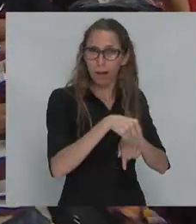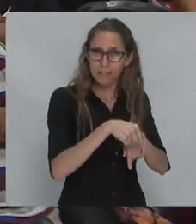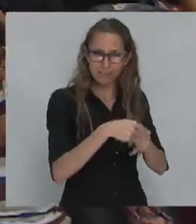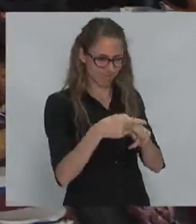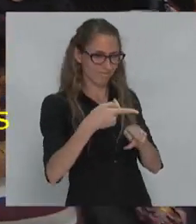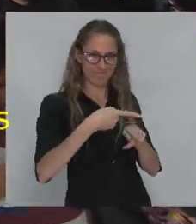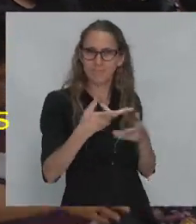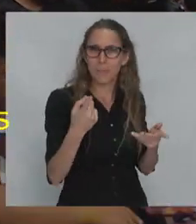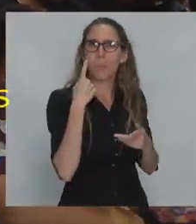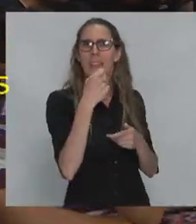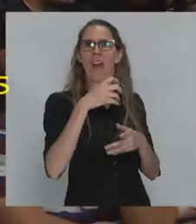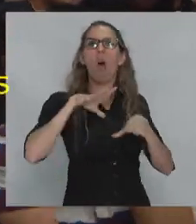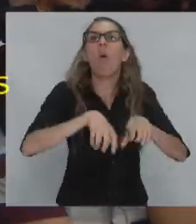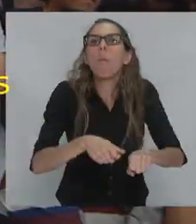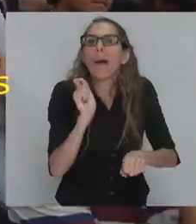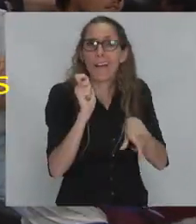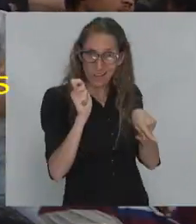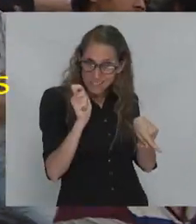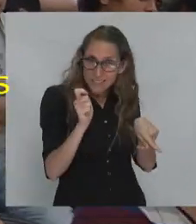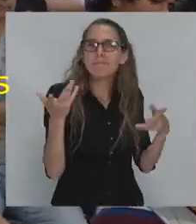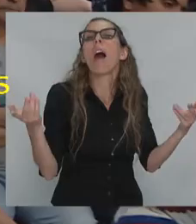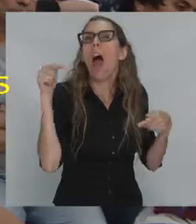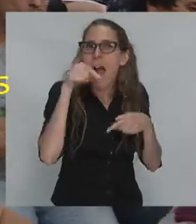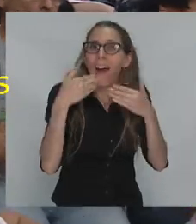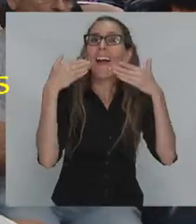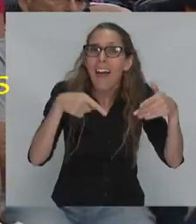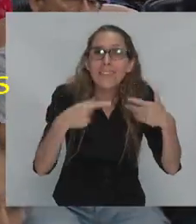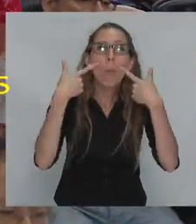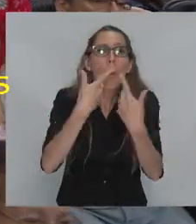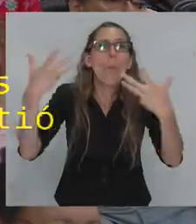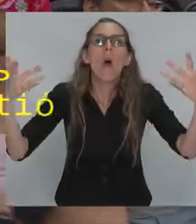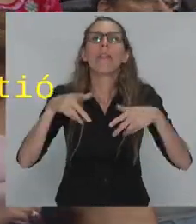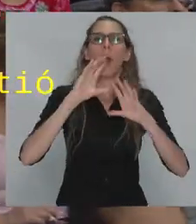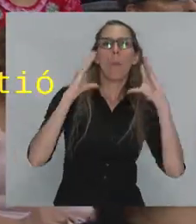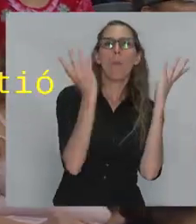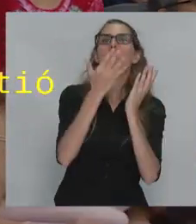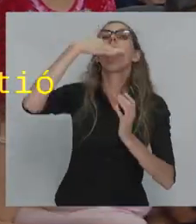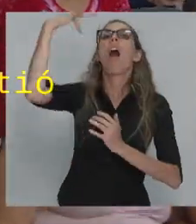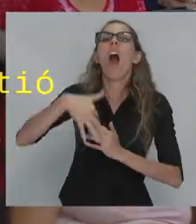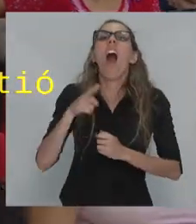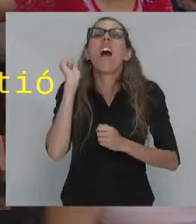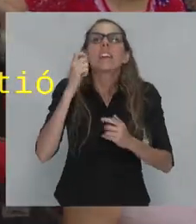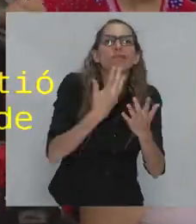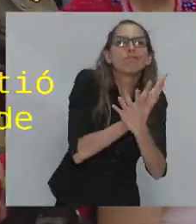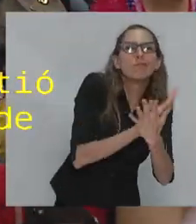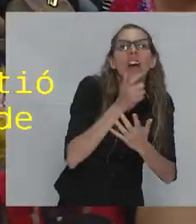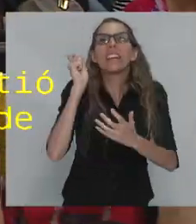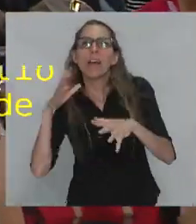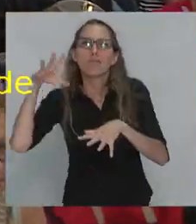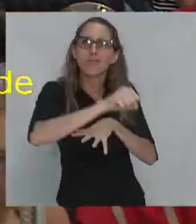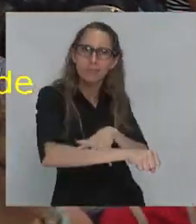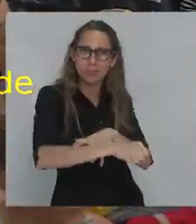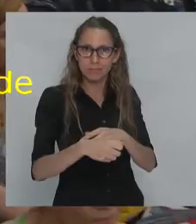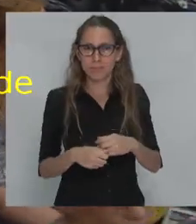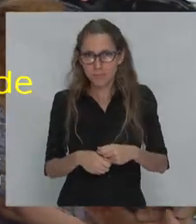l'agressé? Et c'est à partir de cette réalité nouvelle que le monde entier a commencé à